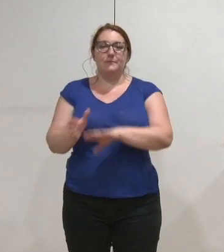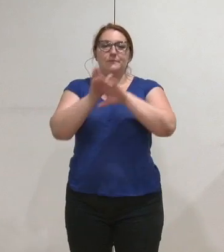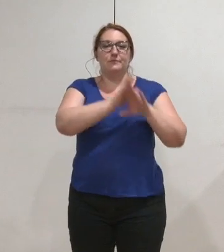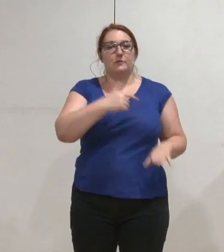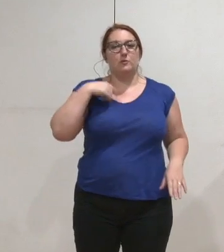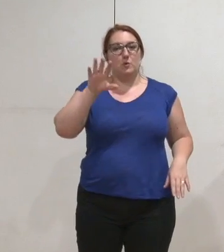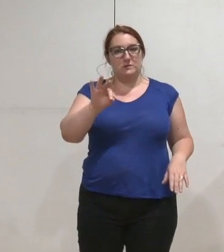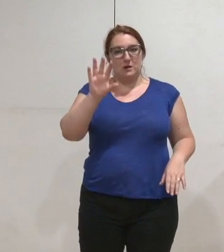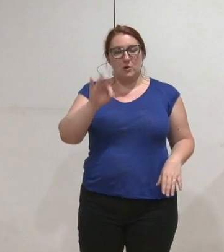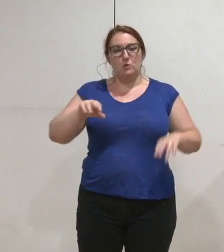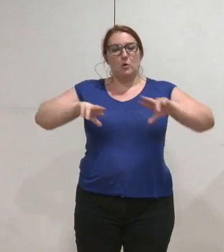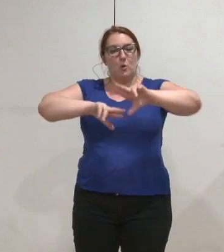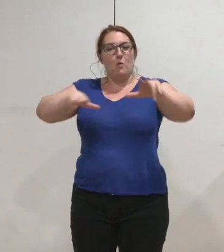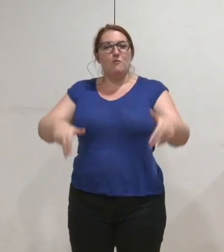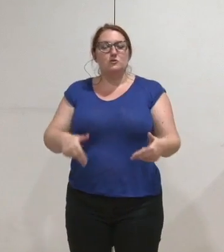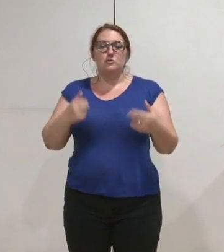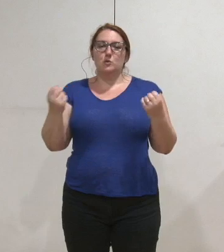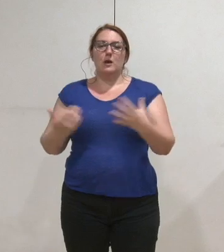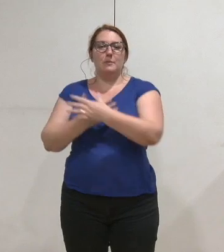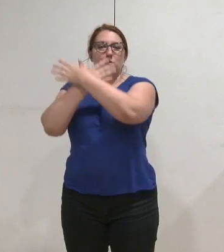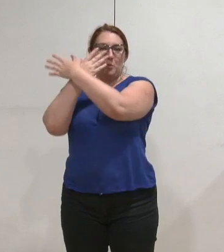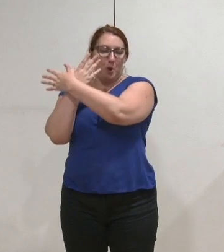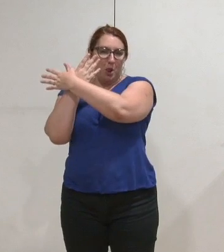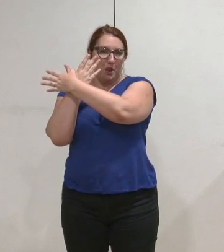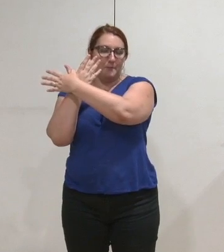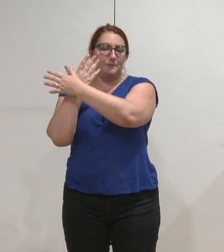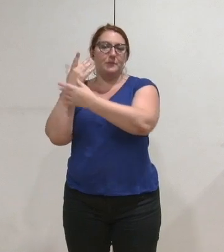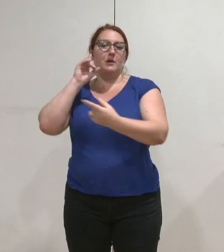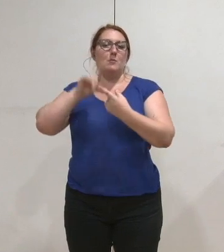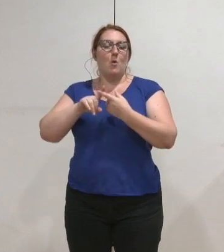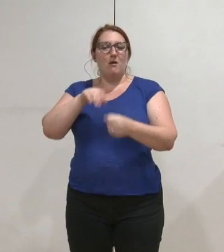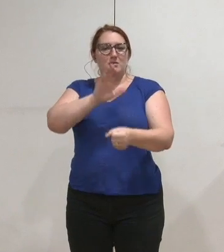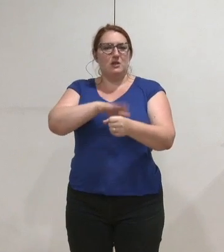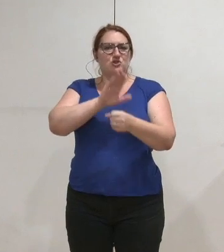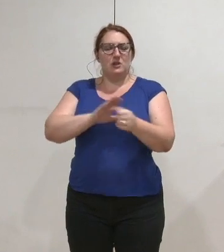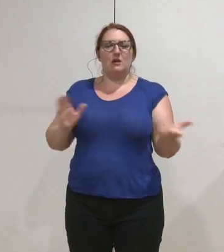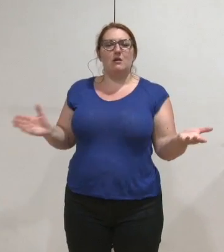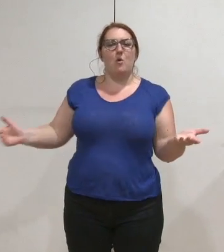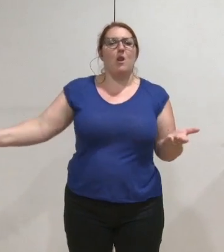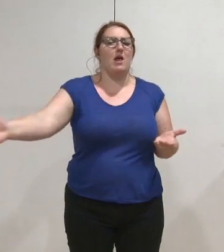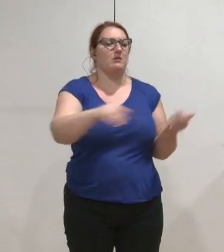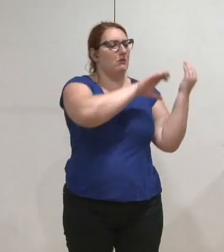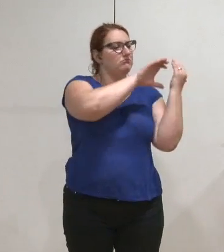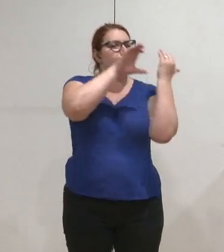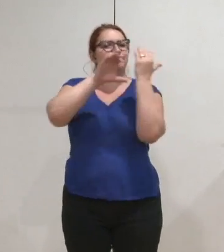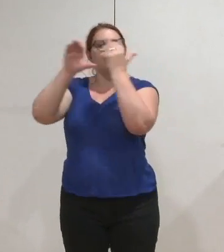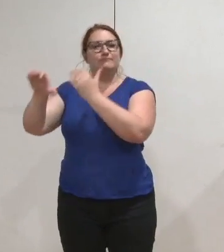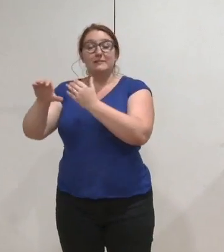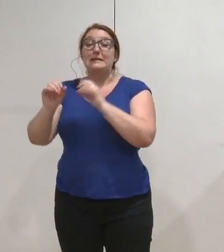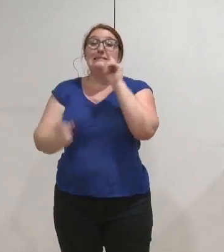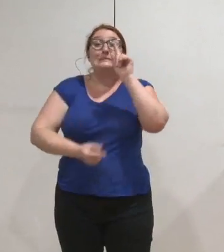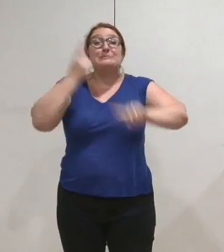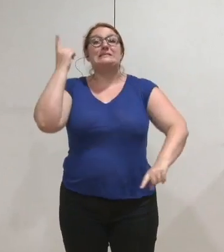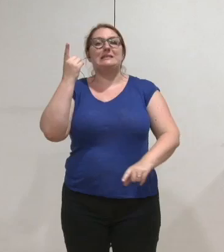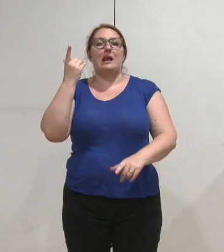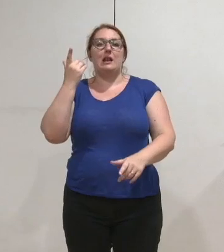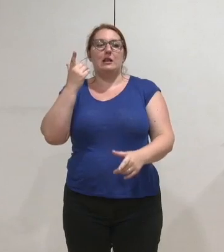50 c'est une convention avec la métropole pour la collecte des déchets d'activité de soins à risque